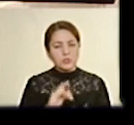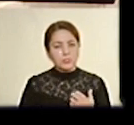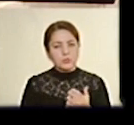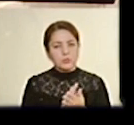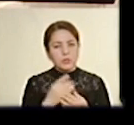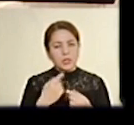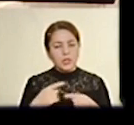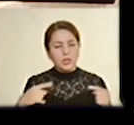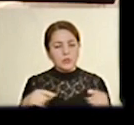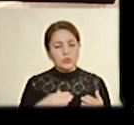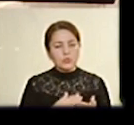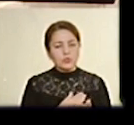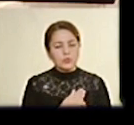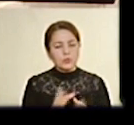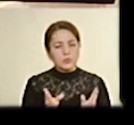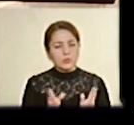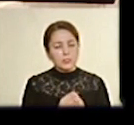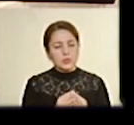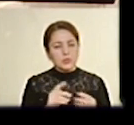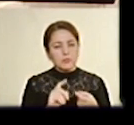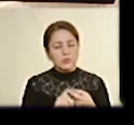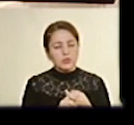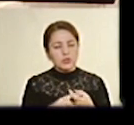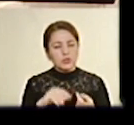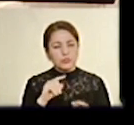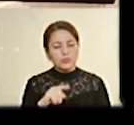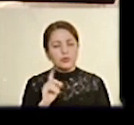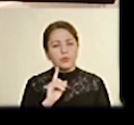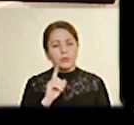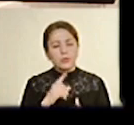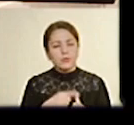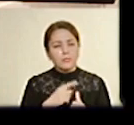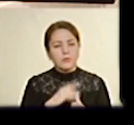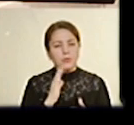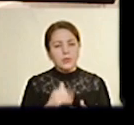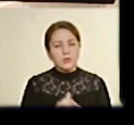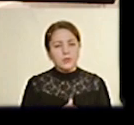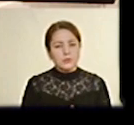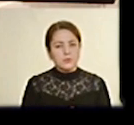turli usullar bilan o'rnatish bu nima deyiladi?